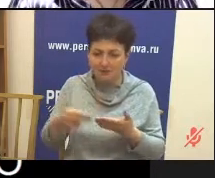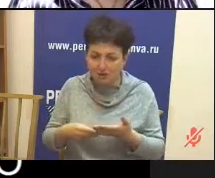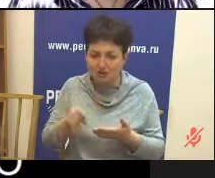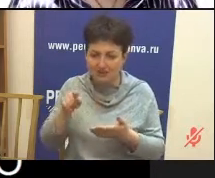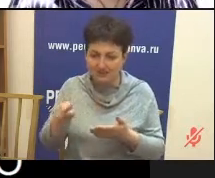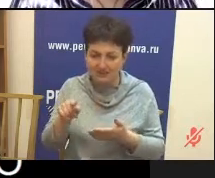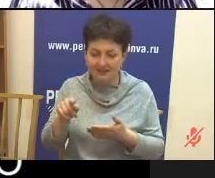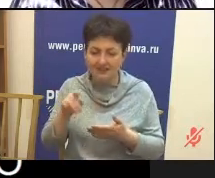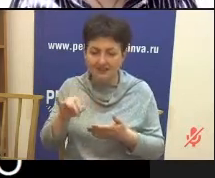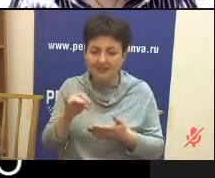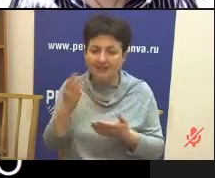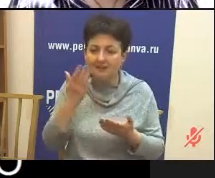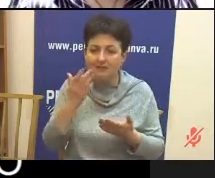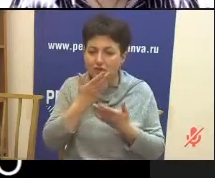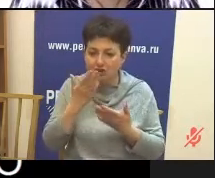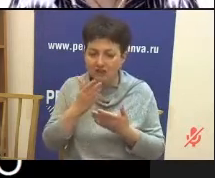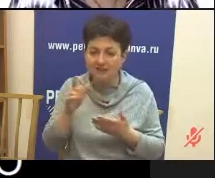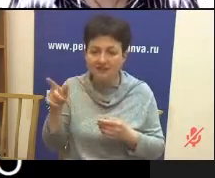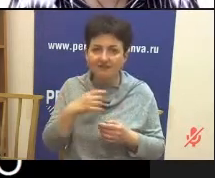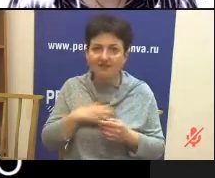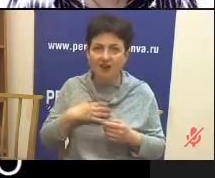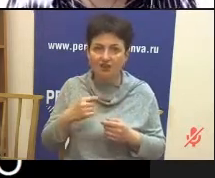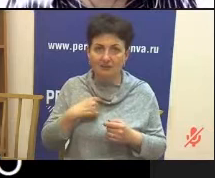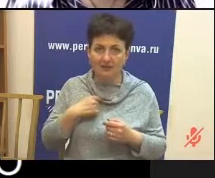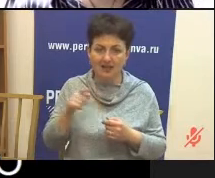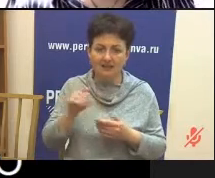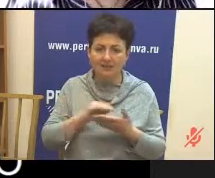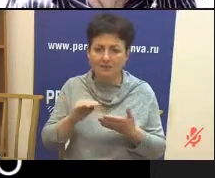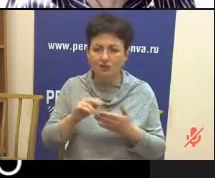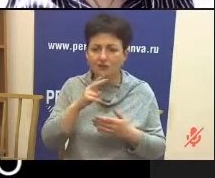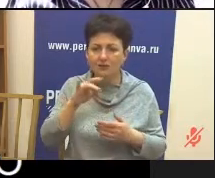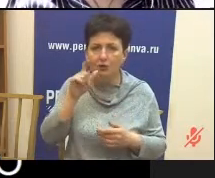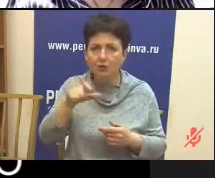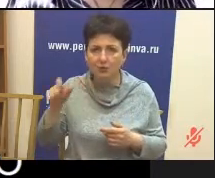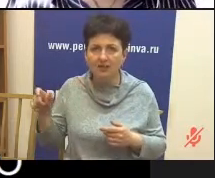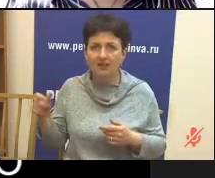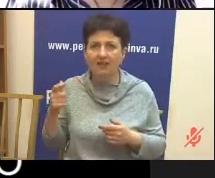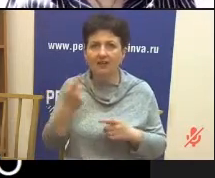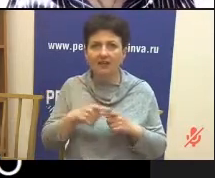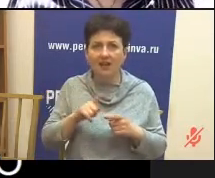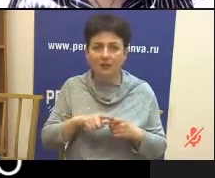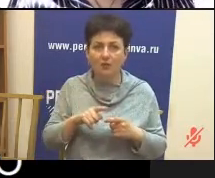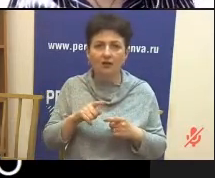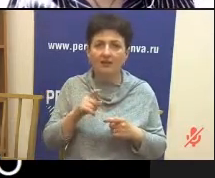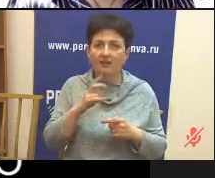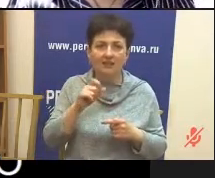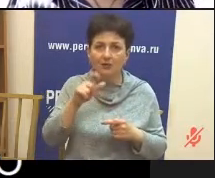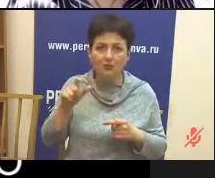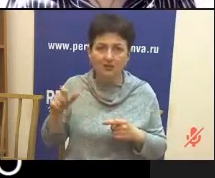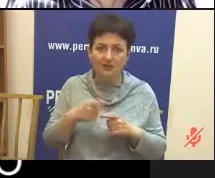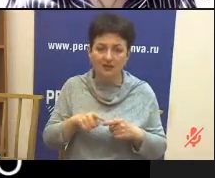знаю, как они это делают. Подпишитесь на них и просто почитайте. Они пишут мне то, что важно мне. Они пишут про